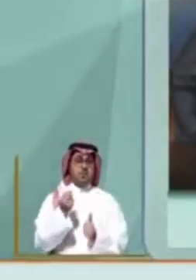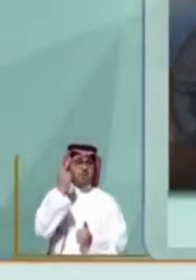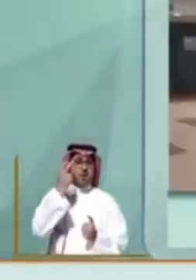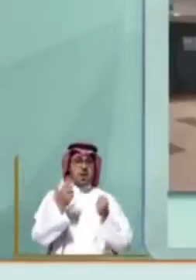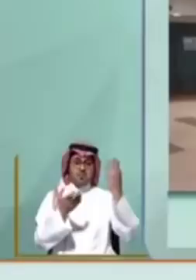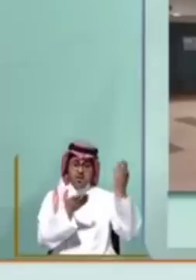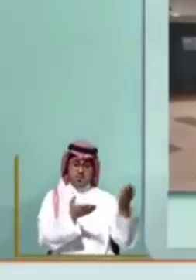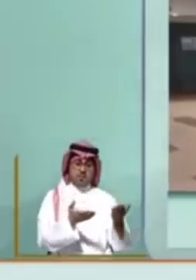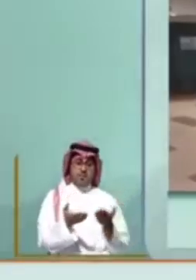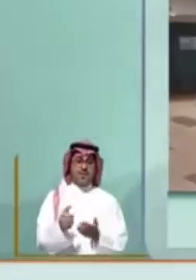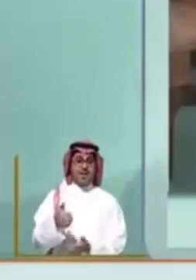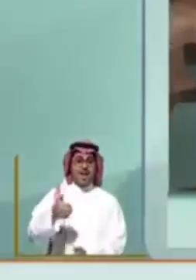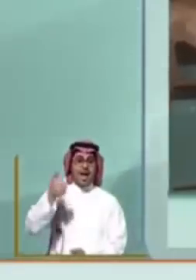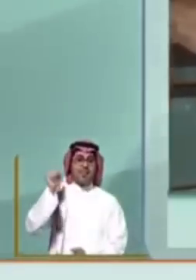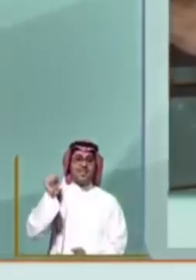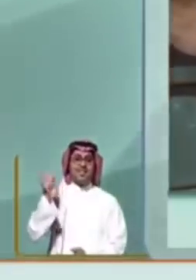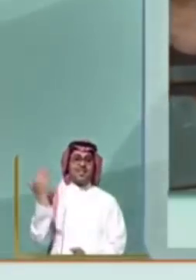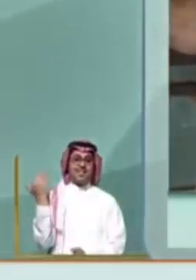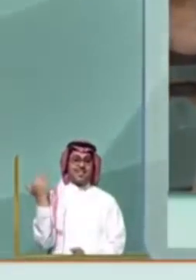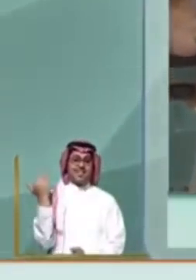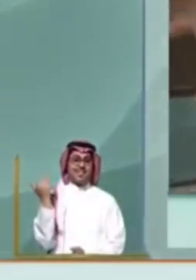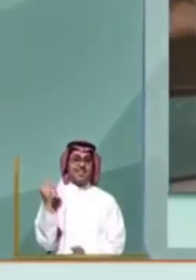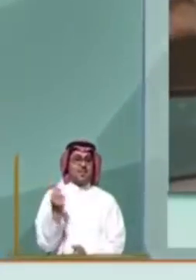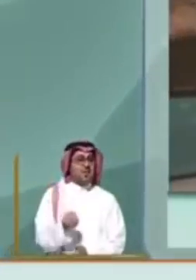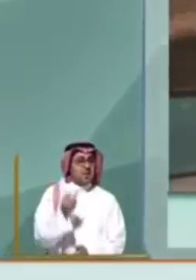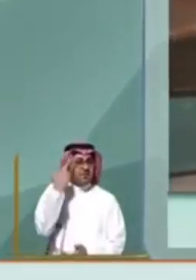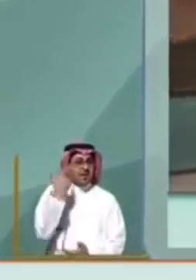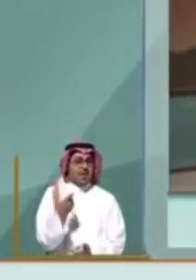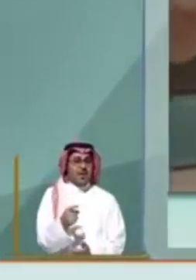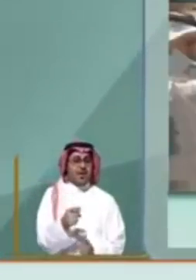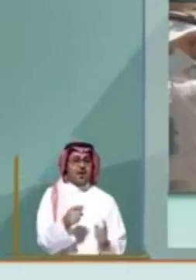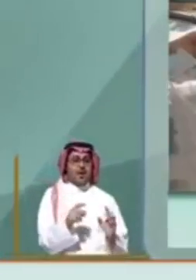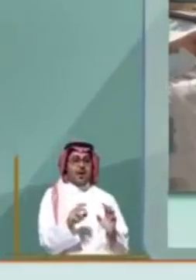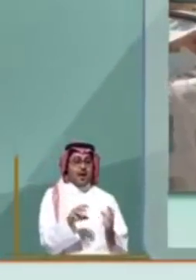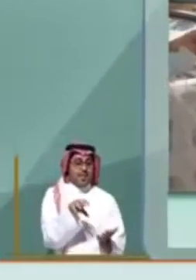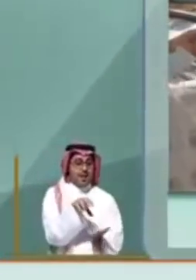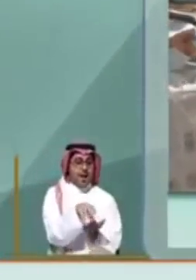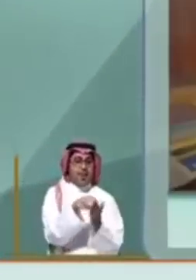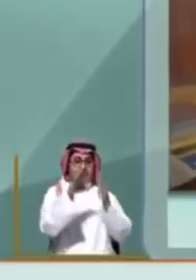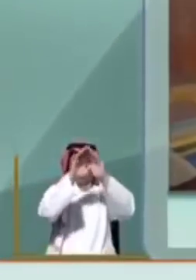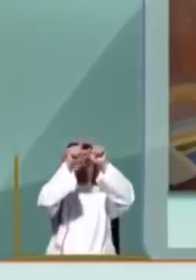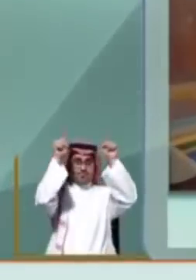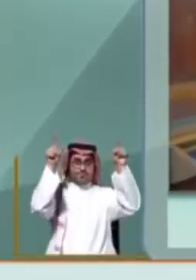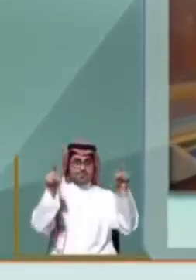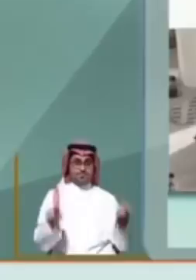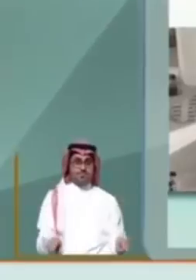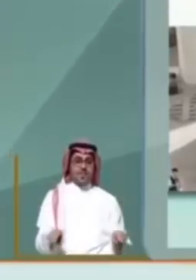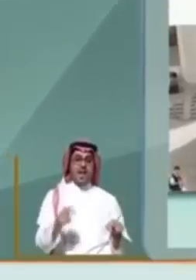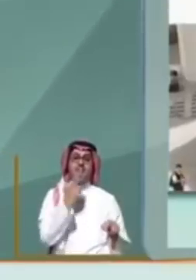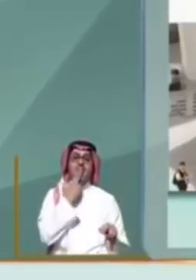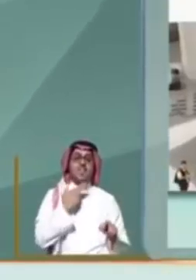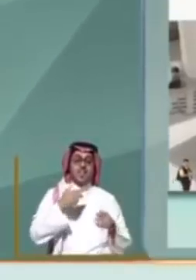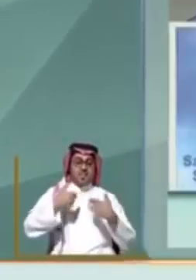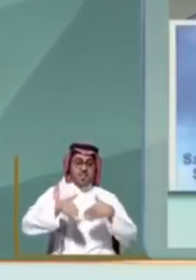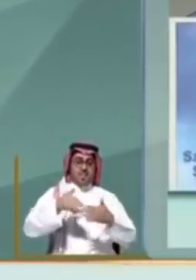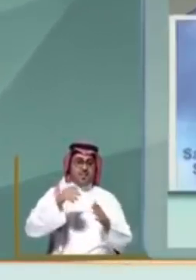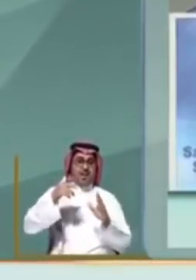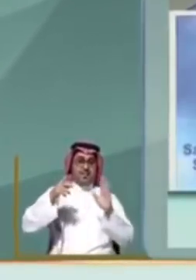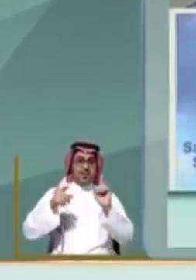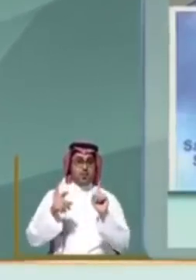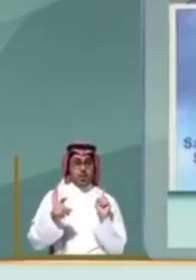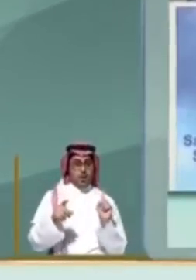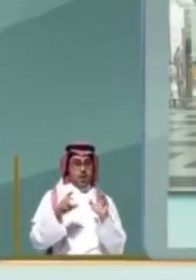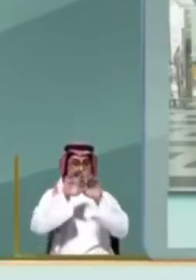كان يوم أمس أطلقت مبادرة وحدة تعقيم ذاتية تقوم بثلاثة أعمال في وقت واحد، وهي